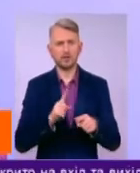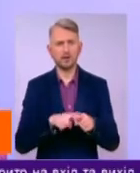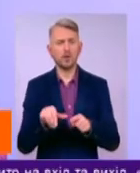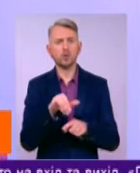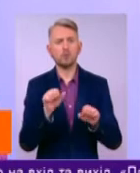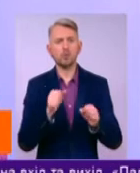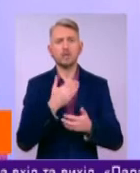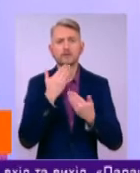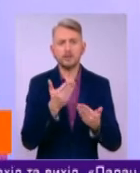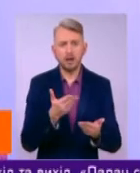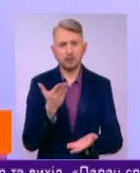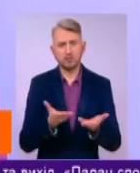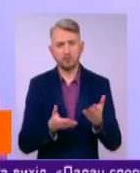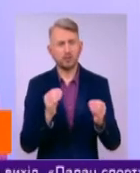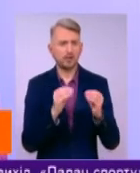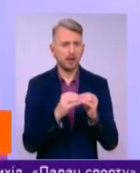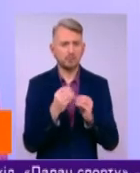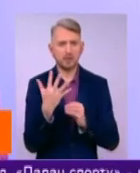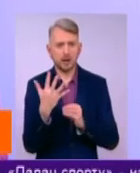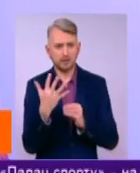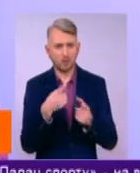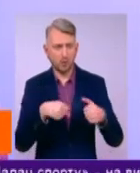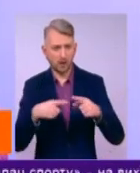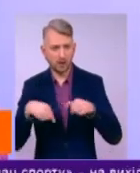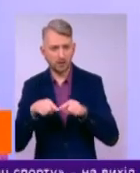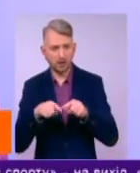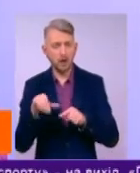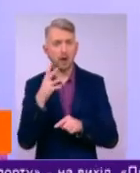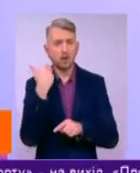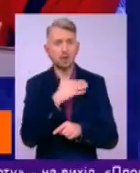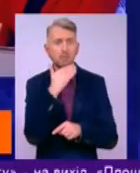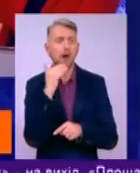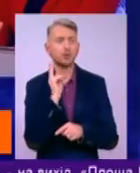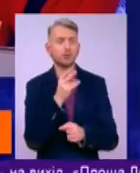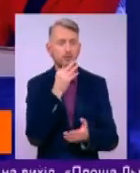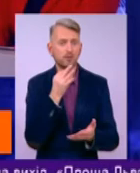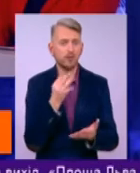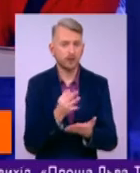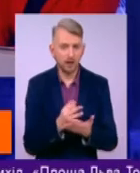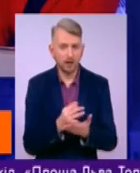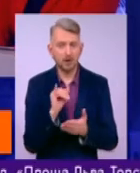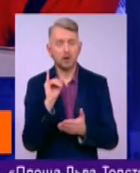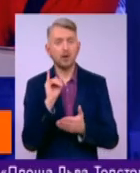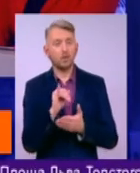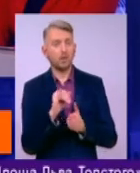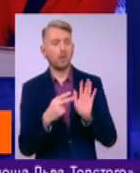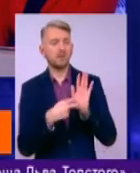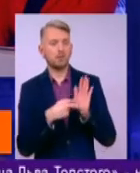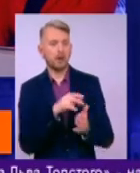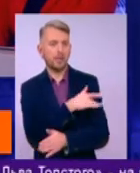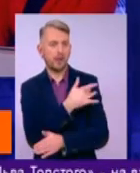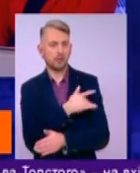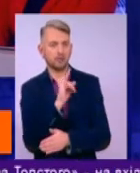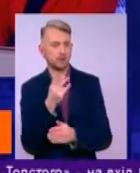можна звертатися, мабуть, 10 чи 15. Але, знаєте, коли багато хто відповідає, усі ми няні, без догляду. А там якраз і